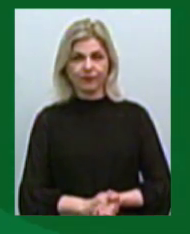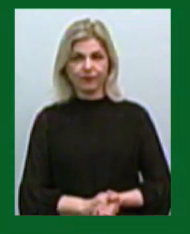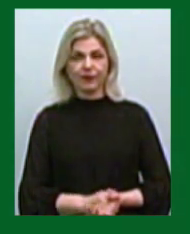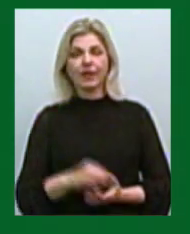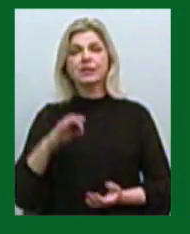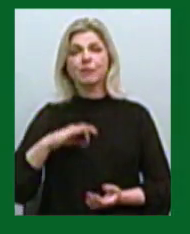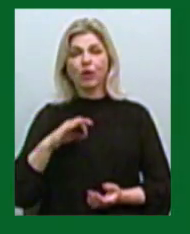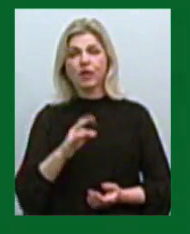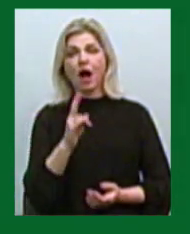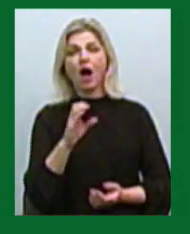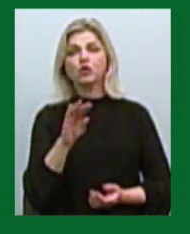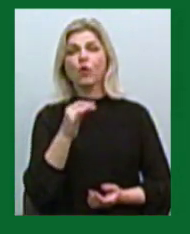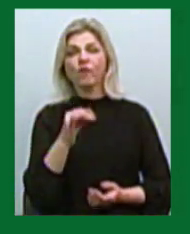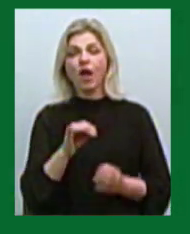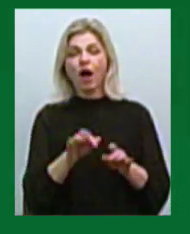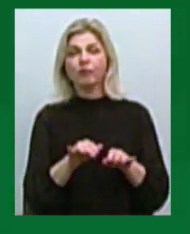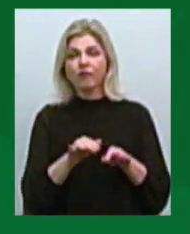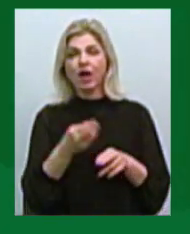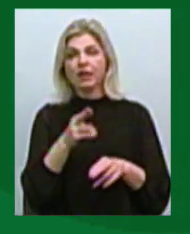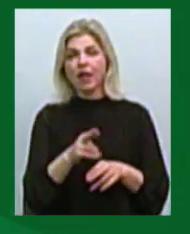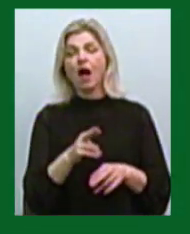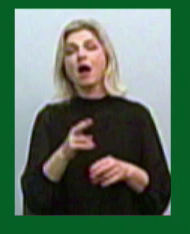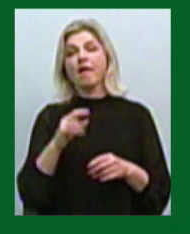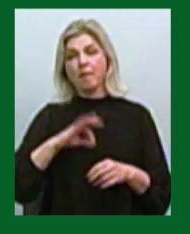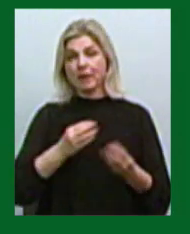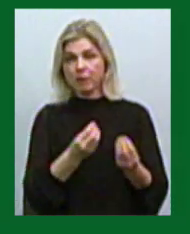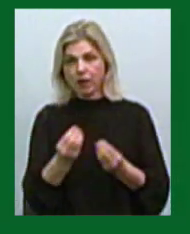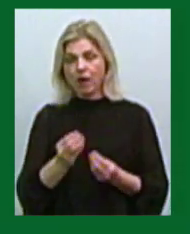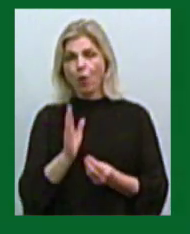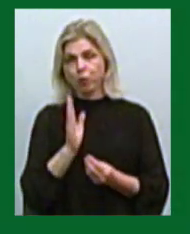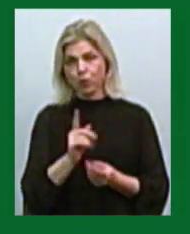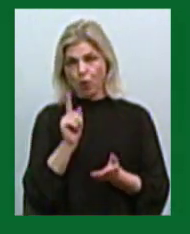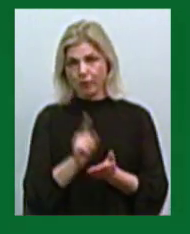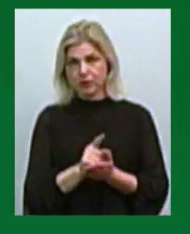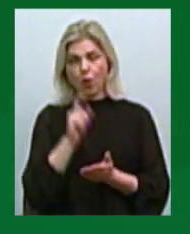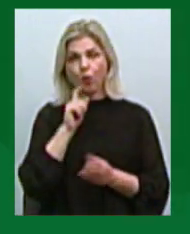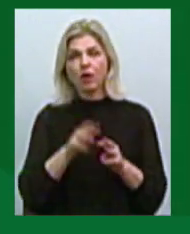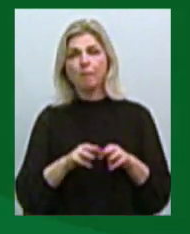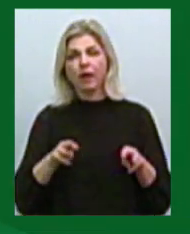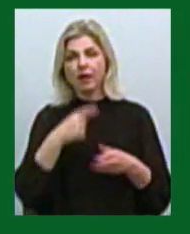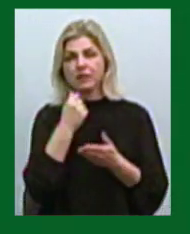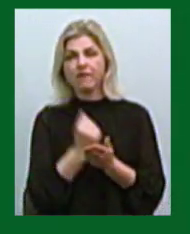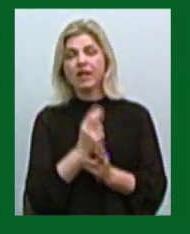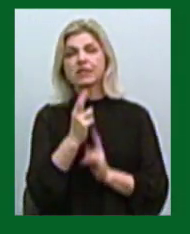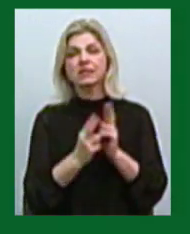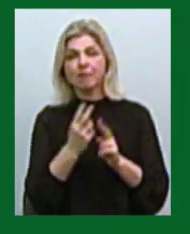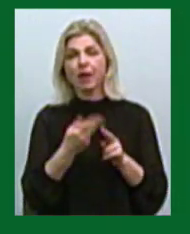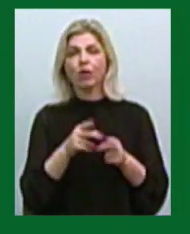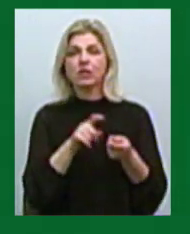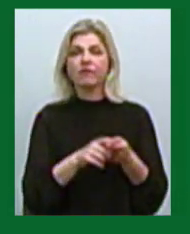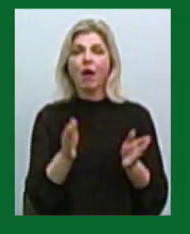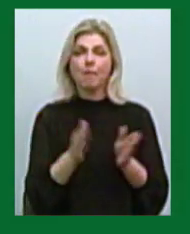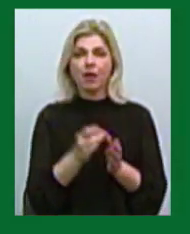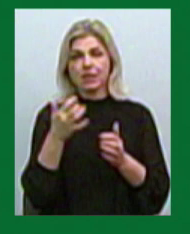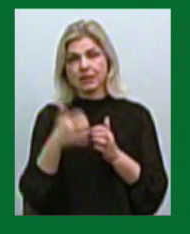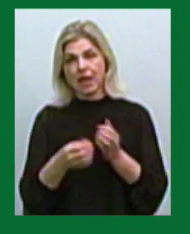Використання касових апаратів для фізичних осіб-підприємців стане обов'язковим. Український парламент затвердив кілька змін, які торкнуться малого та середнього